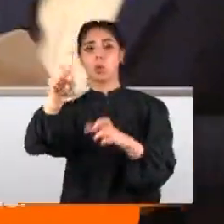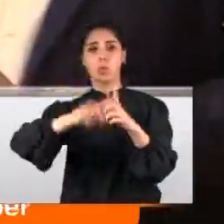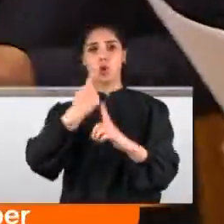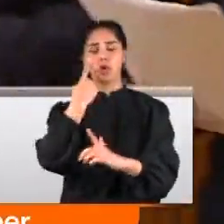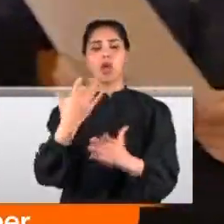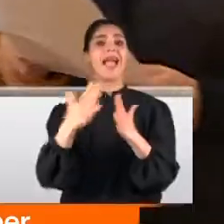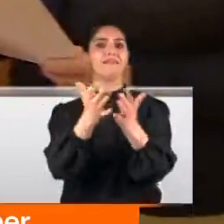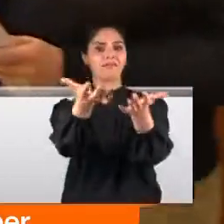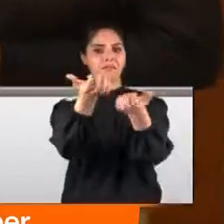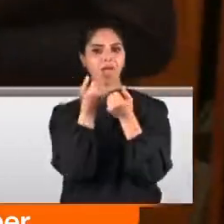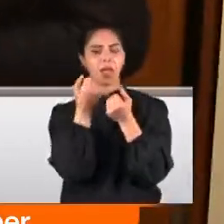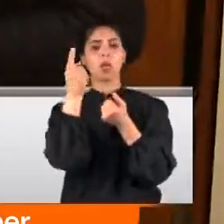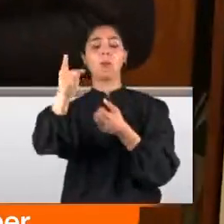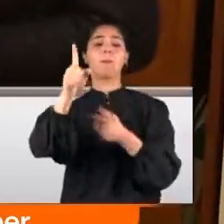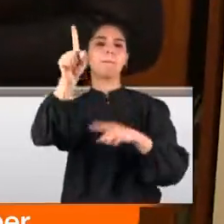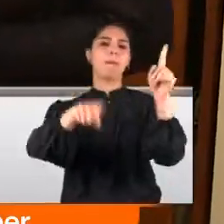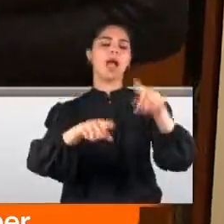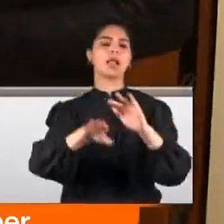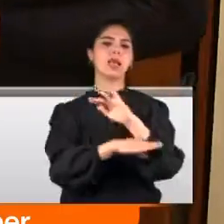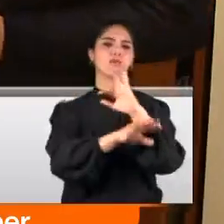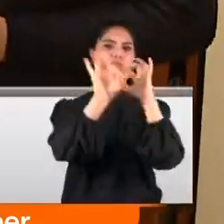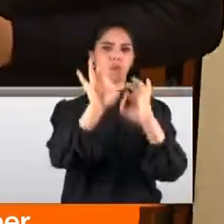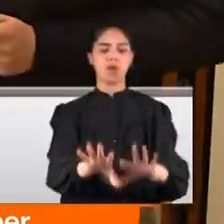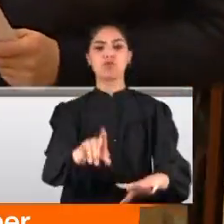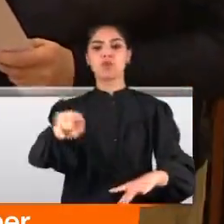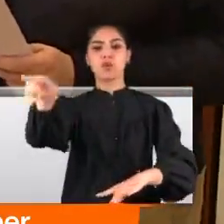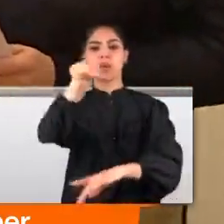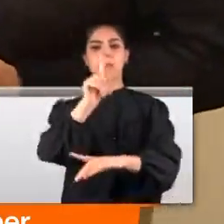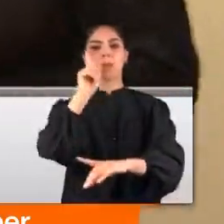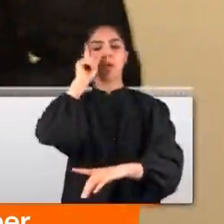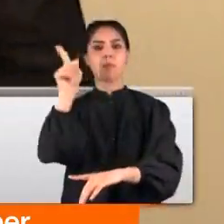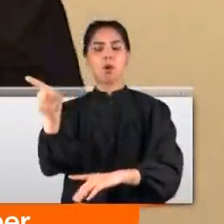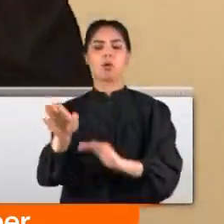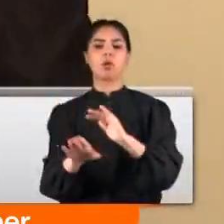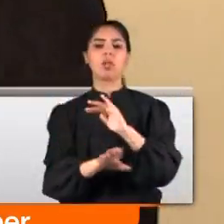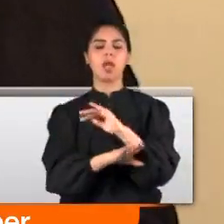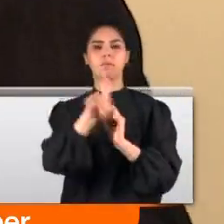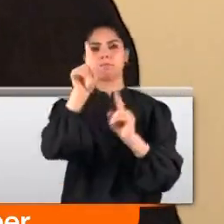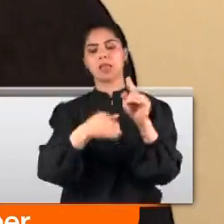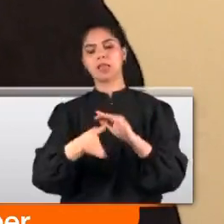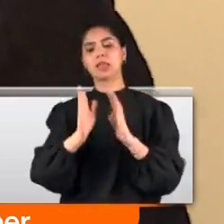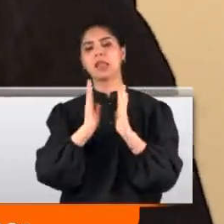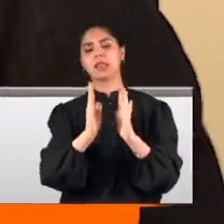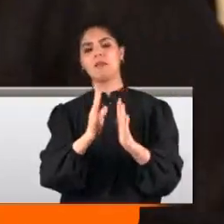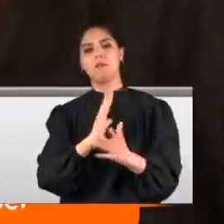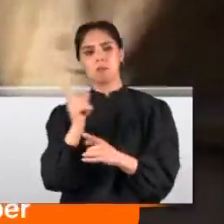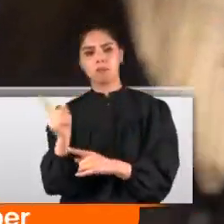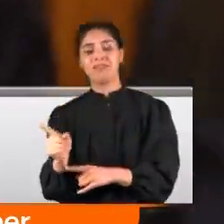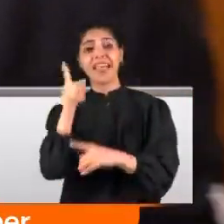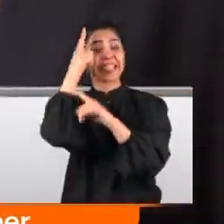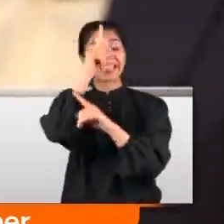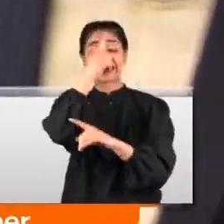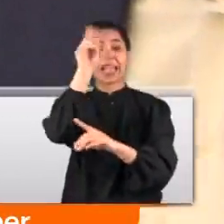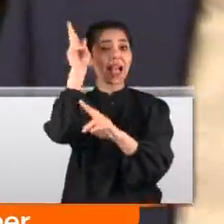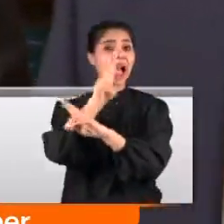aldı bazıları o projede yaşamaya başladı ancak yaşamayanlarda var hala Japonya'da hayatını devam ettiren lerde Ancak tek